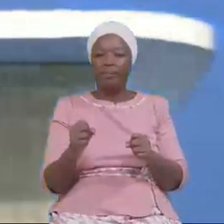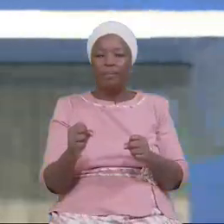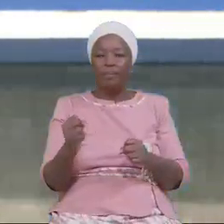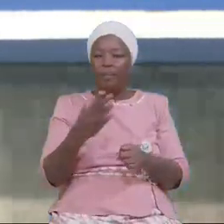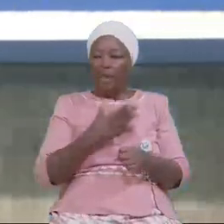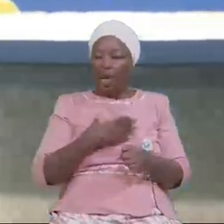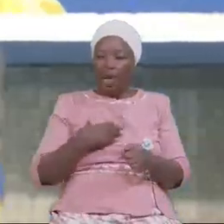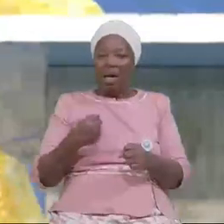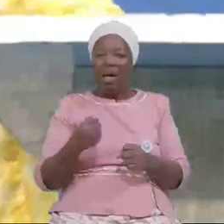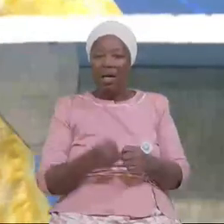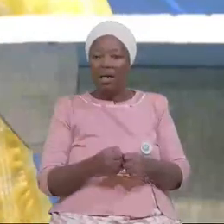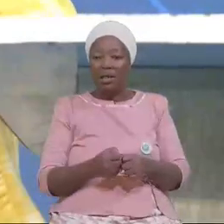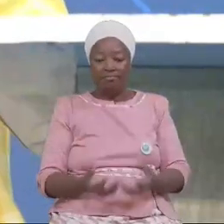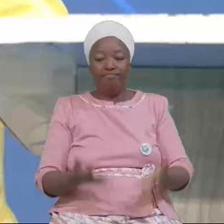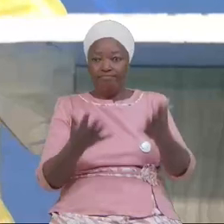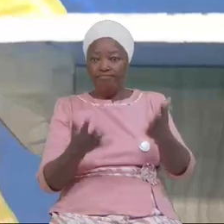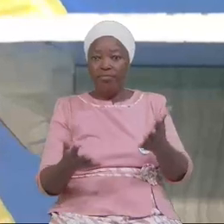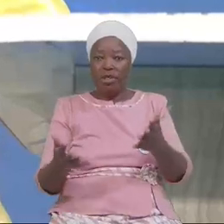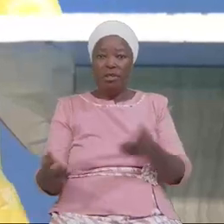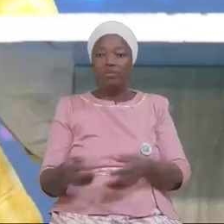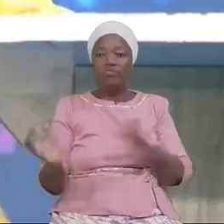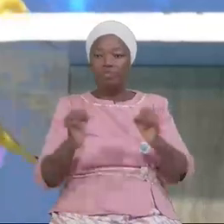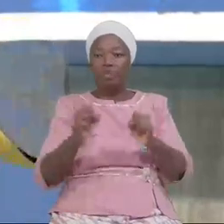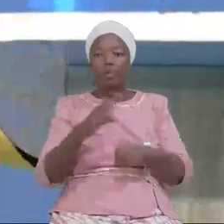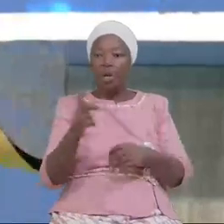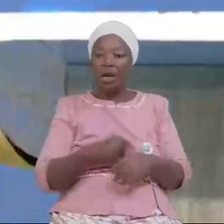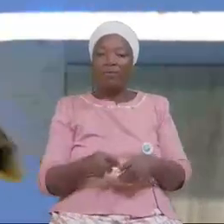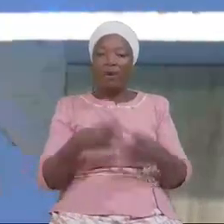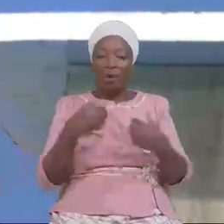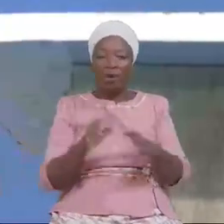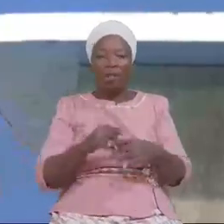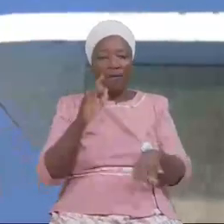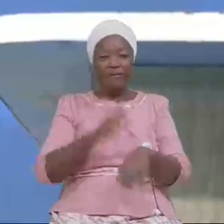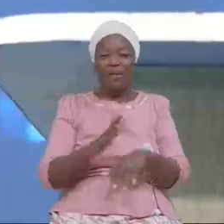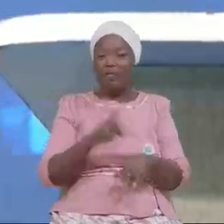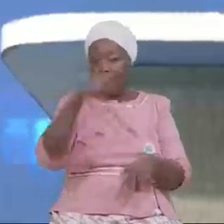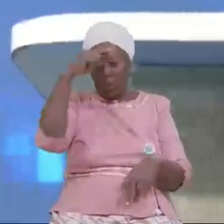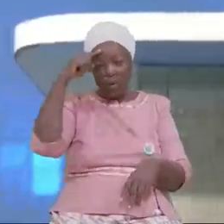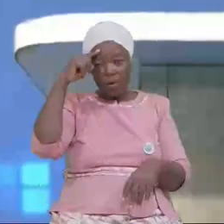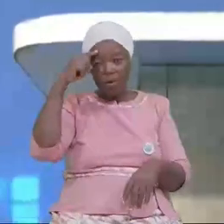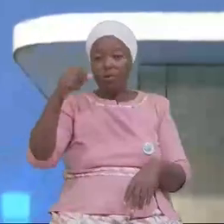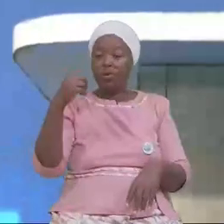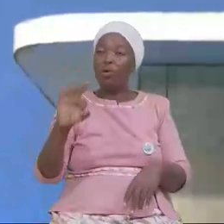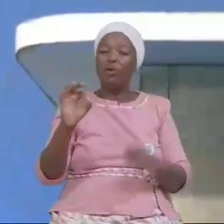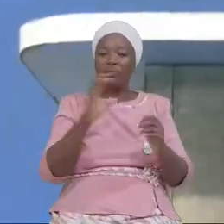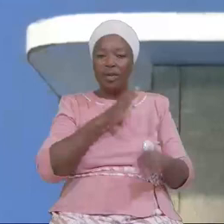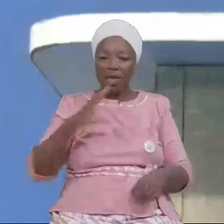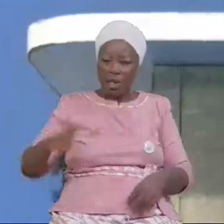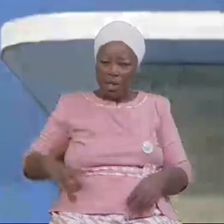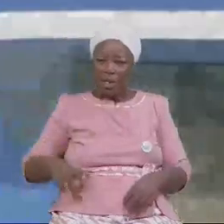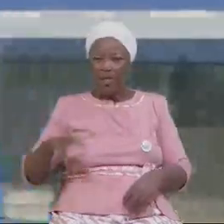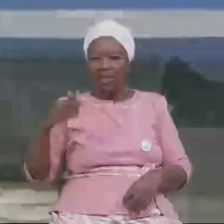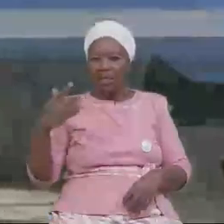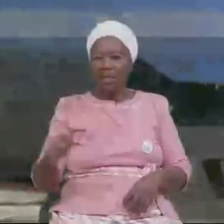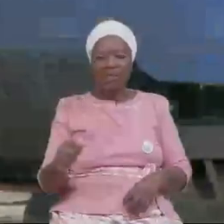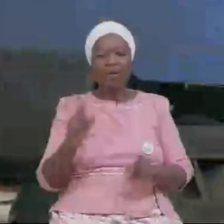la gravité aurait perdu son effet. Mais c'est pas à cause de Christ, la parole, il